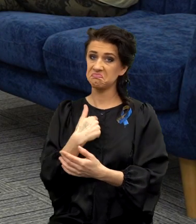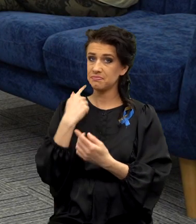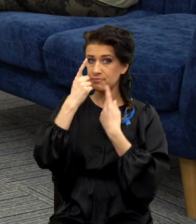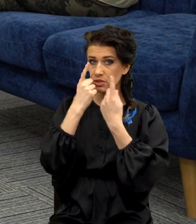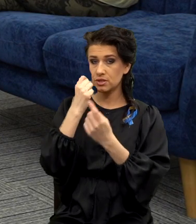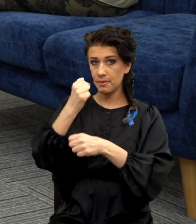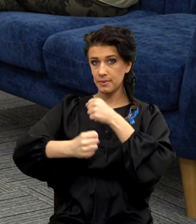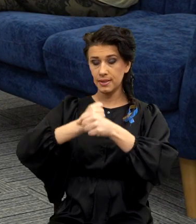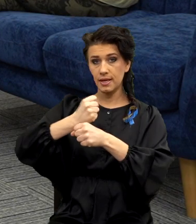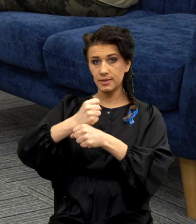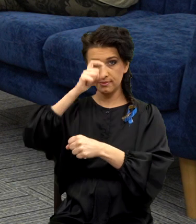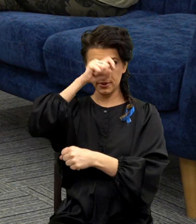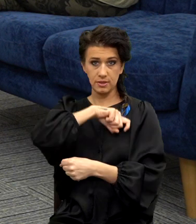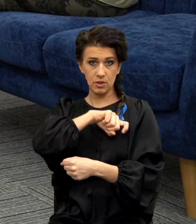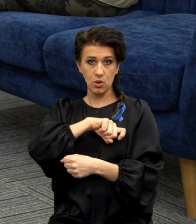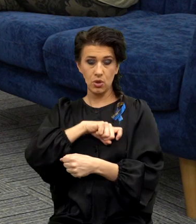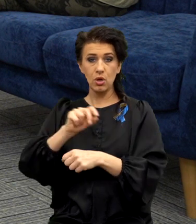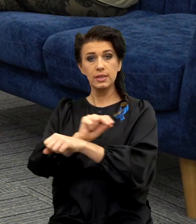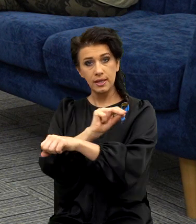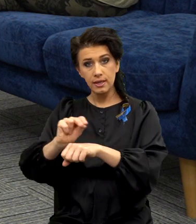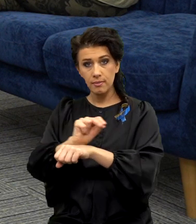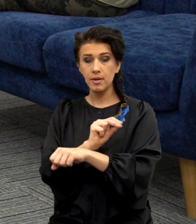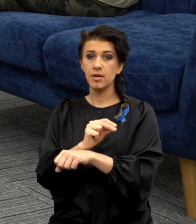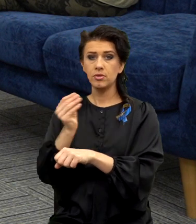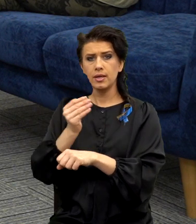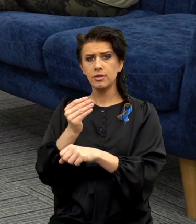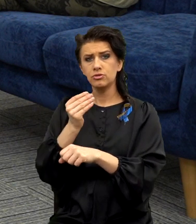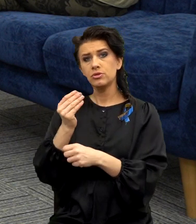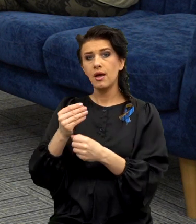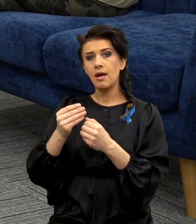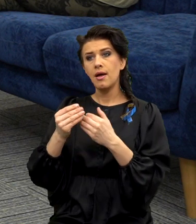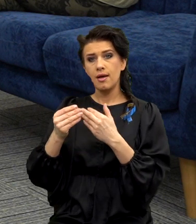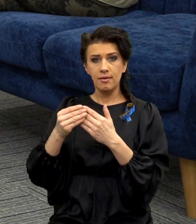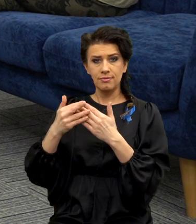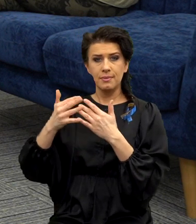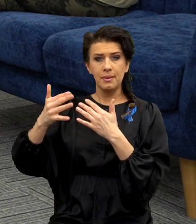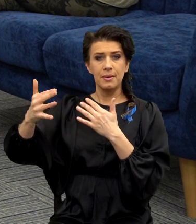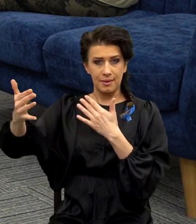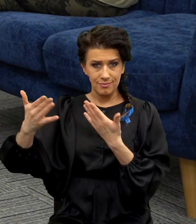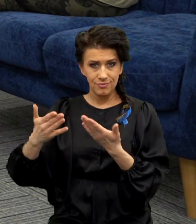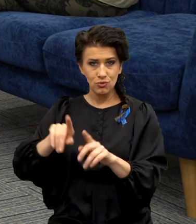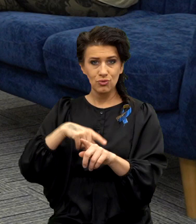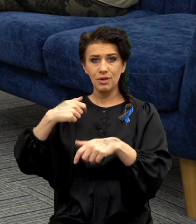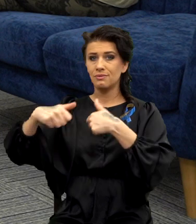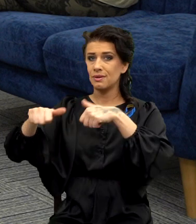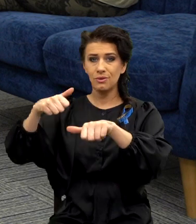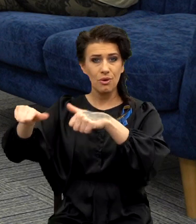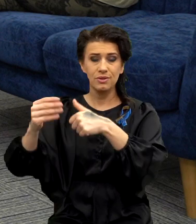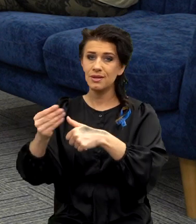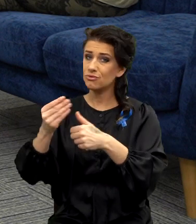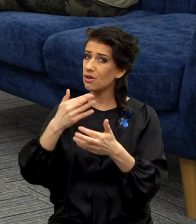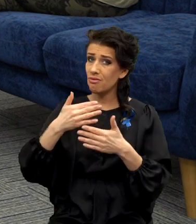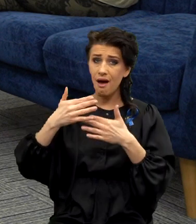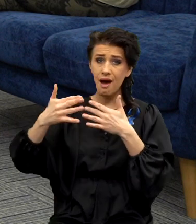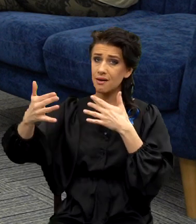praca psychologów, terapeutów jeszcze przed nami w najbliższym czasie, przez długie tygodnie, miesiące, myślę, że w